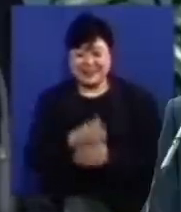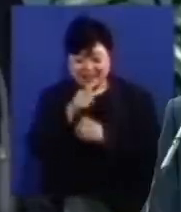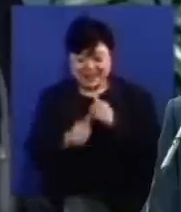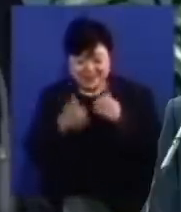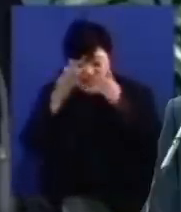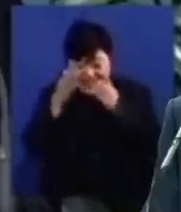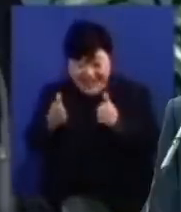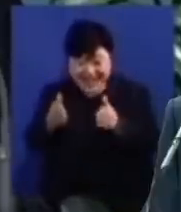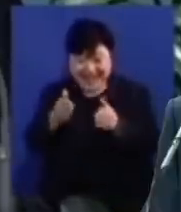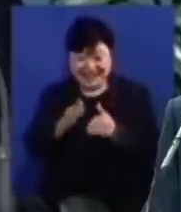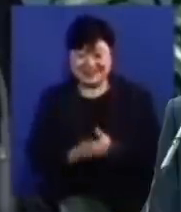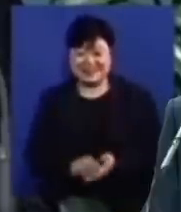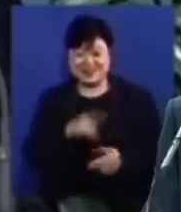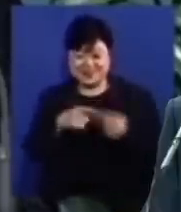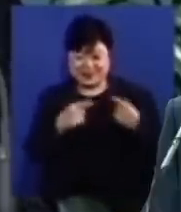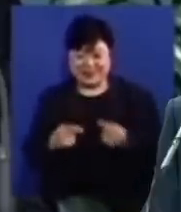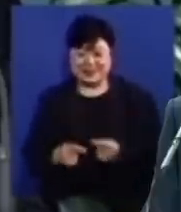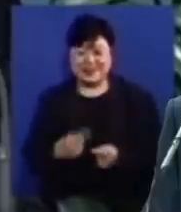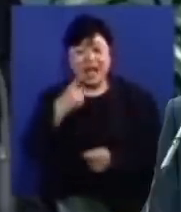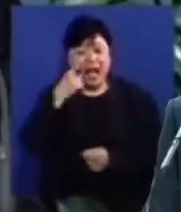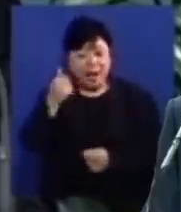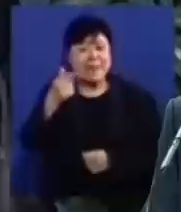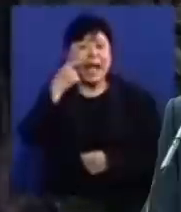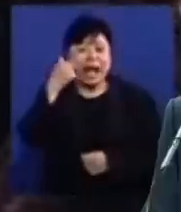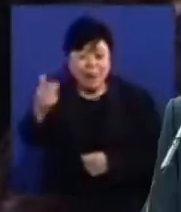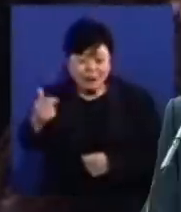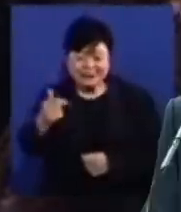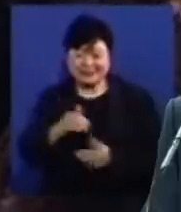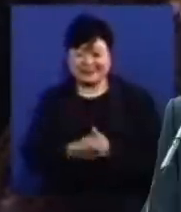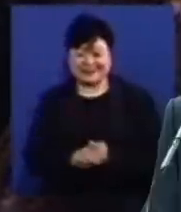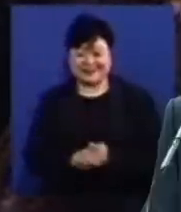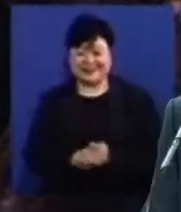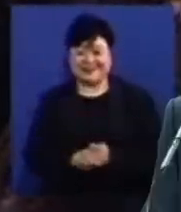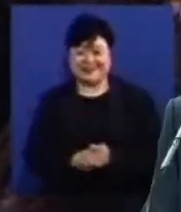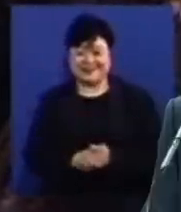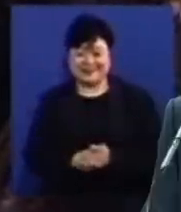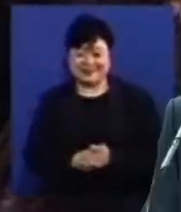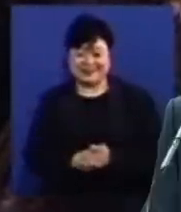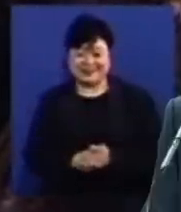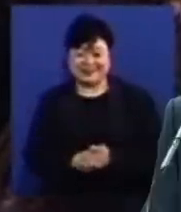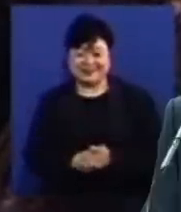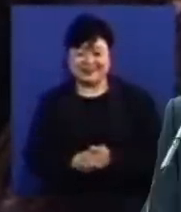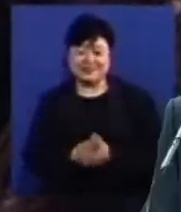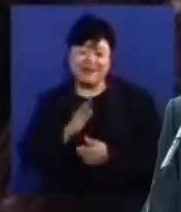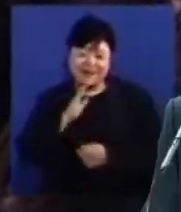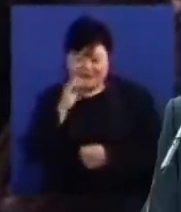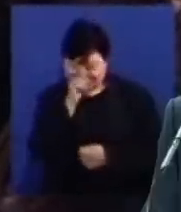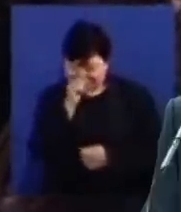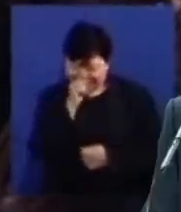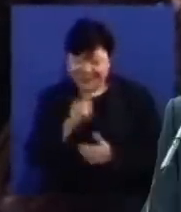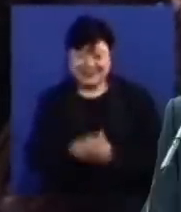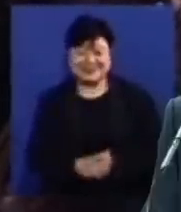하나님을 향해서 한번 따라 말씀해주세요. 아빠, 아버지. 아빠, 아버지. 얼마나 좋습니까?